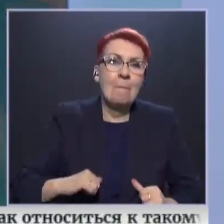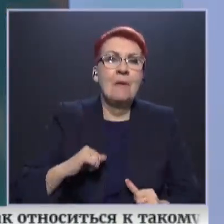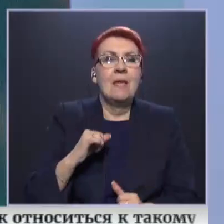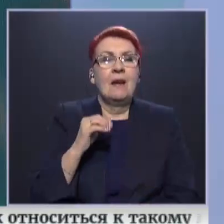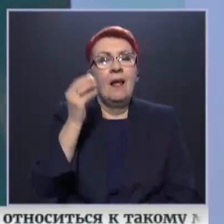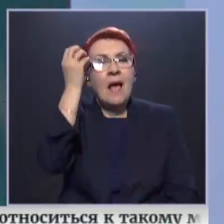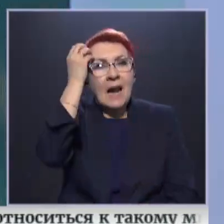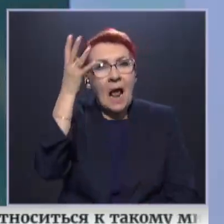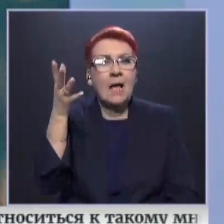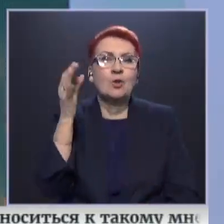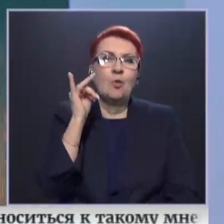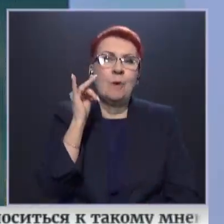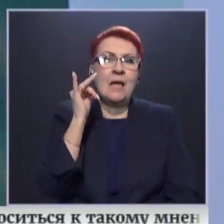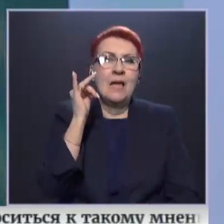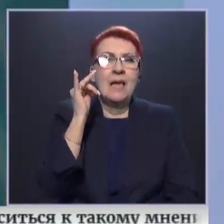смысл,